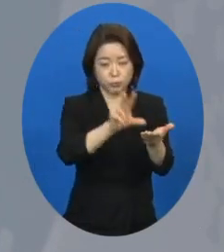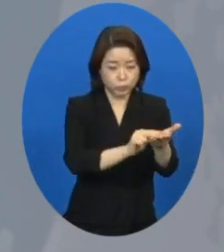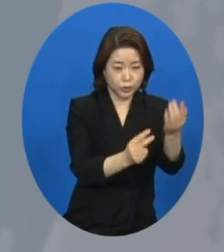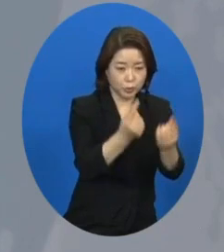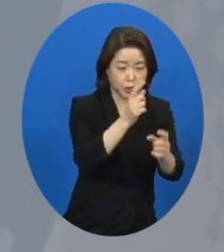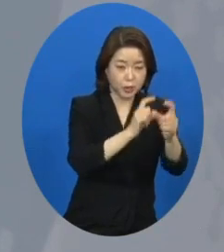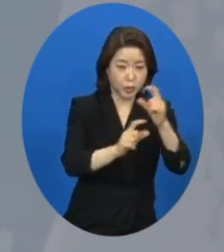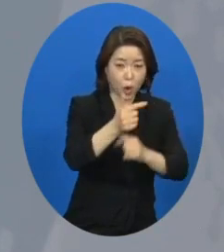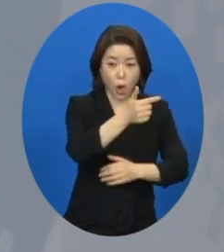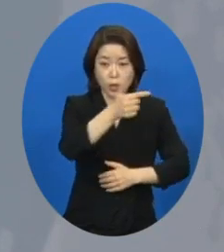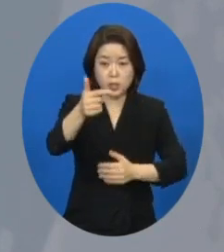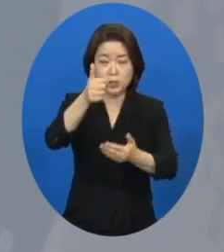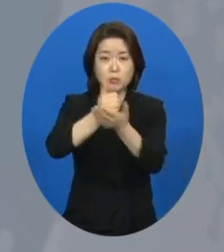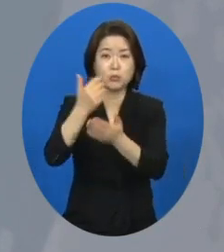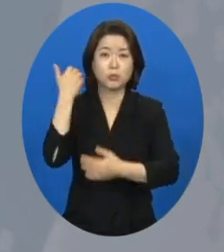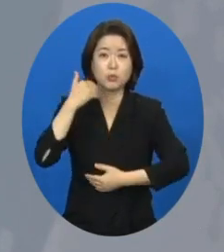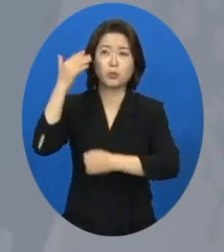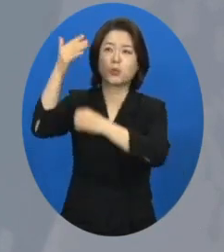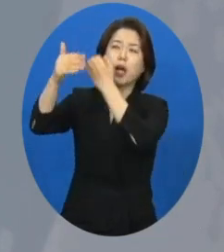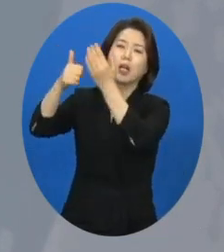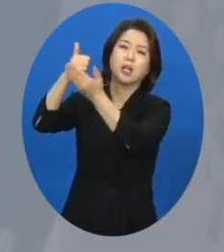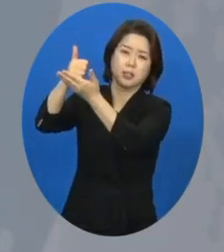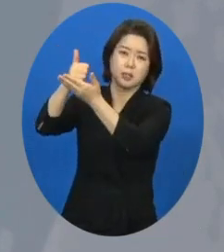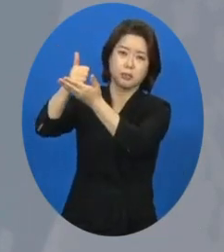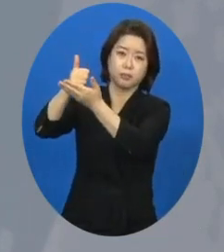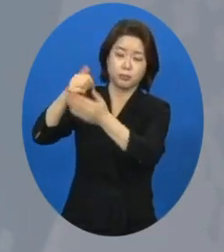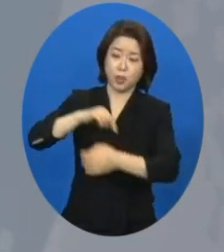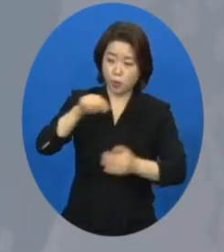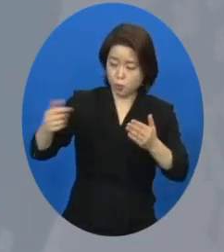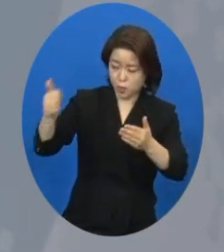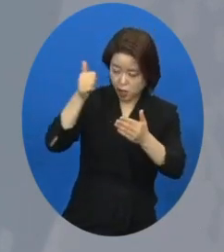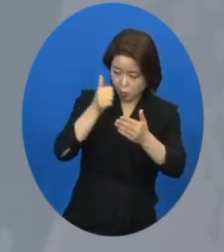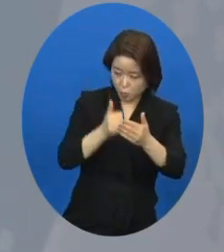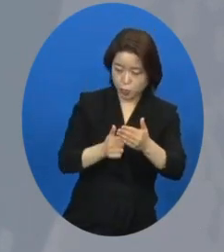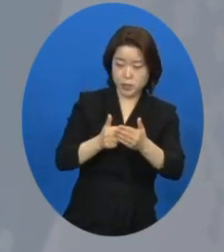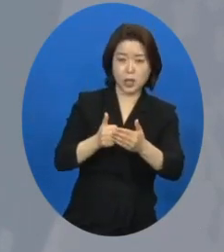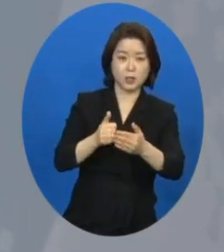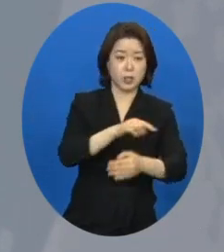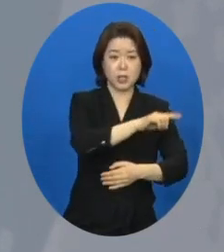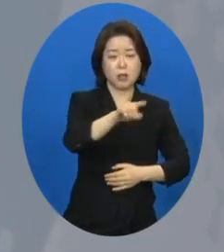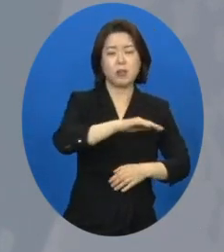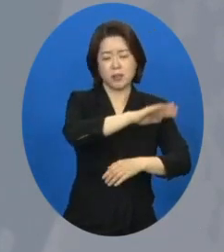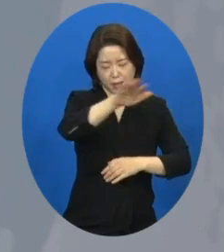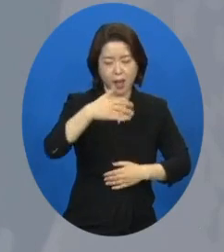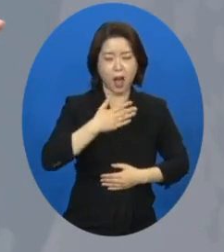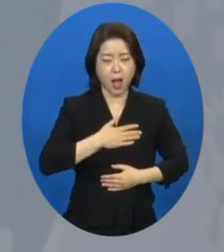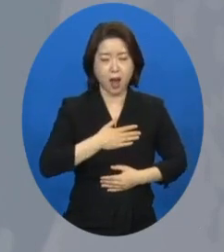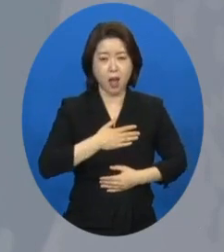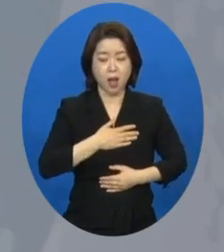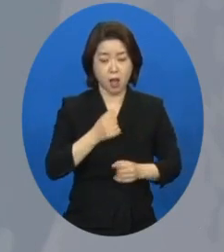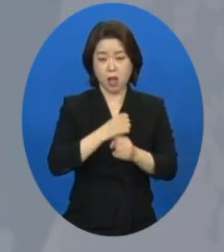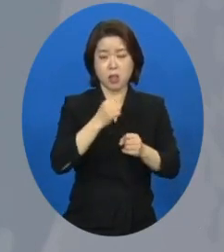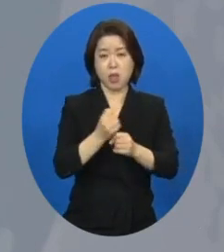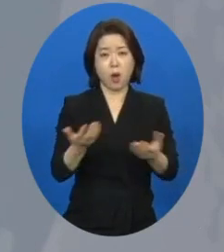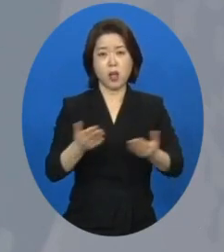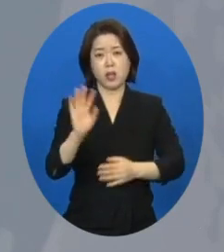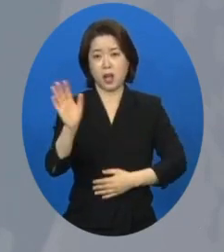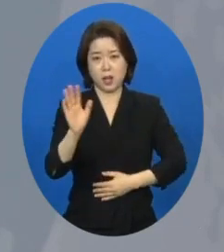분이 하나님이십니다. 우리 안에 오신 주님은 이 모든 일을 모르신 바가 아니시고 주님이 당황하실 리도